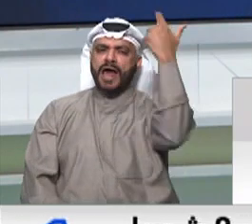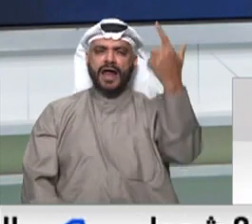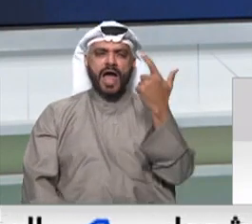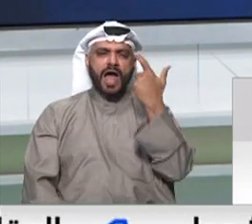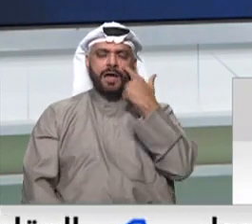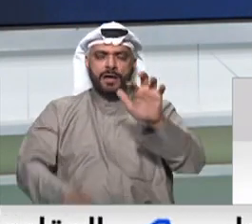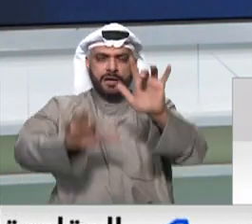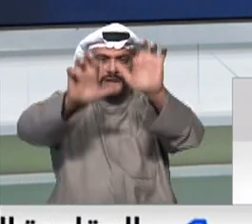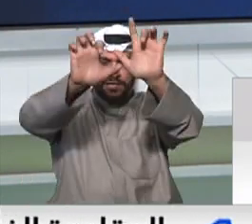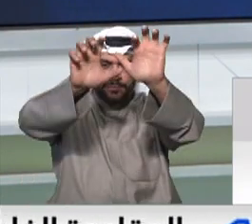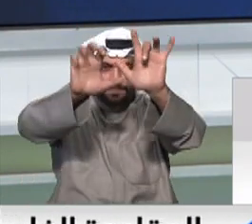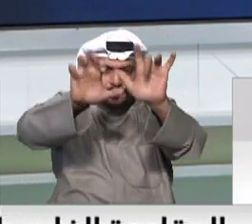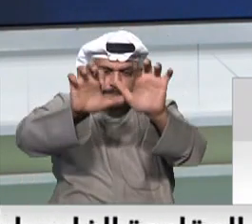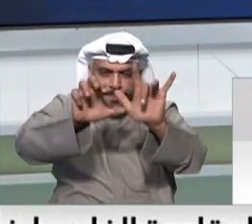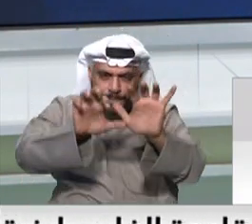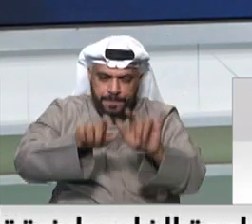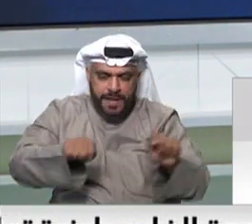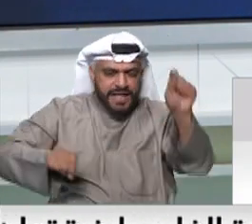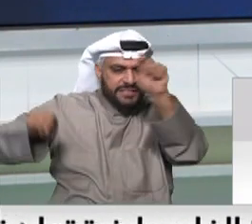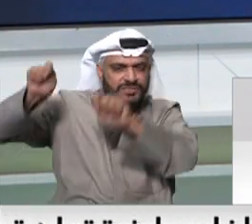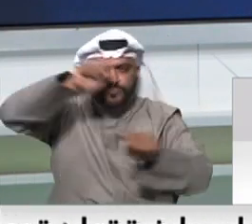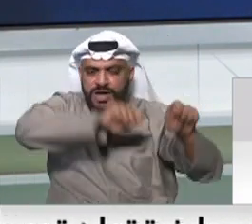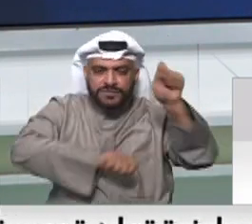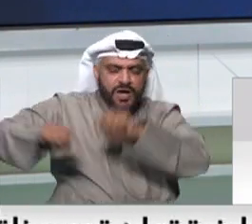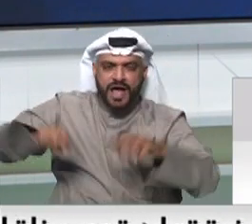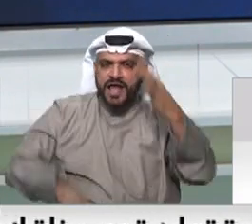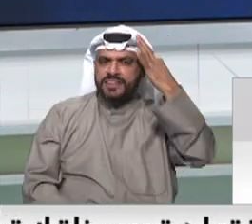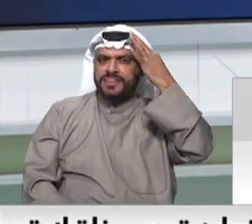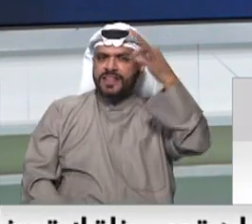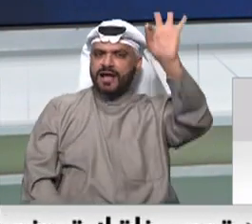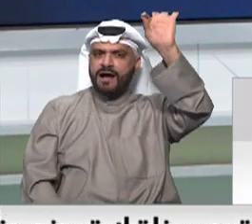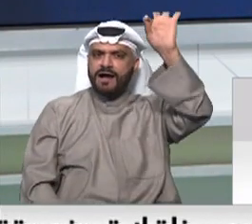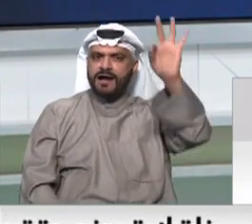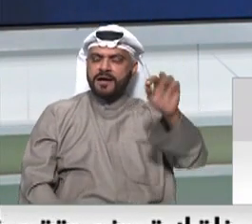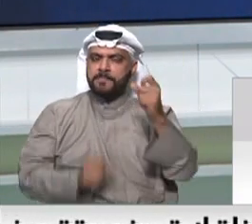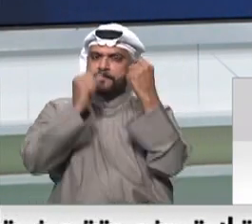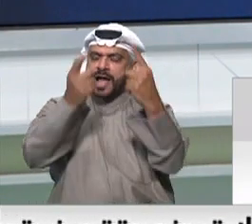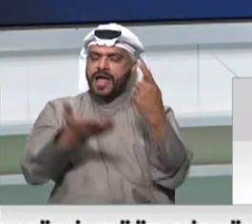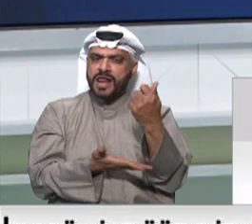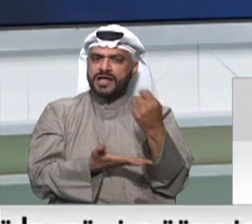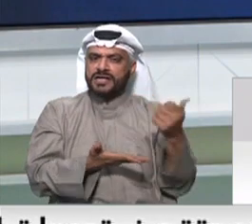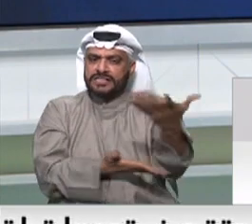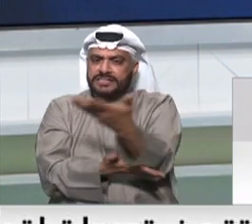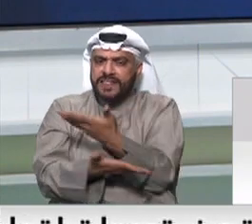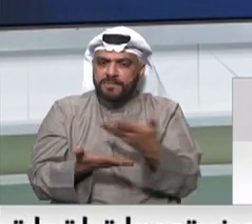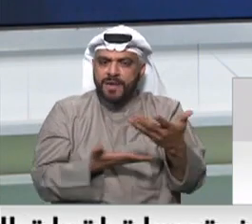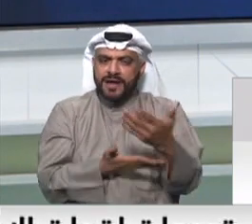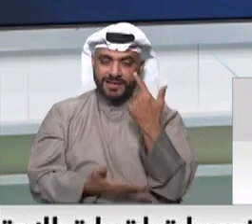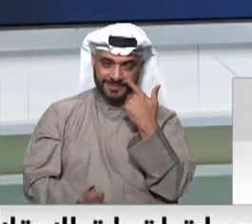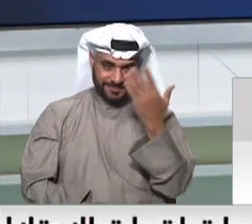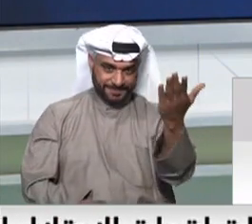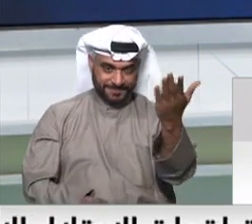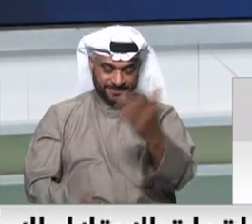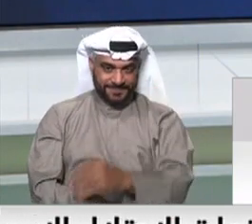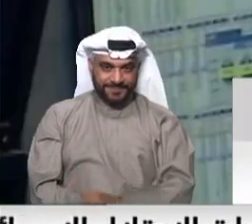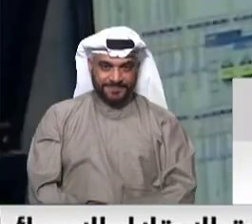توظيف ادوات الذكاء الاصطناعي في رصد الفرص الاستثماريه ومتابعه تقلبات